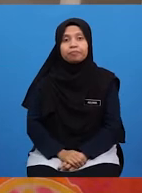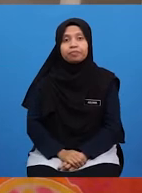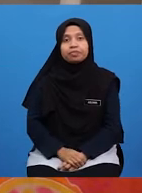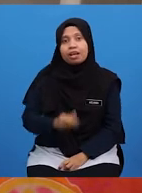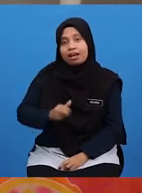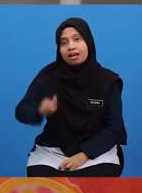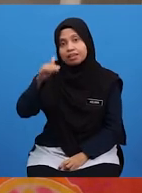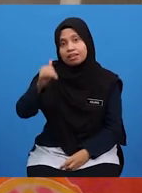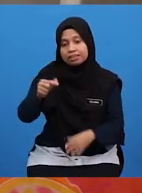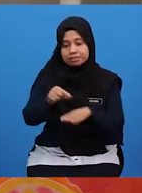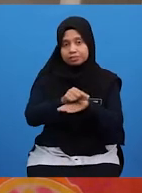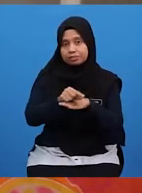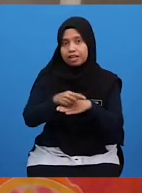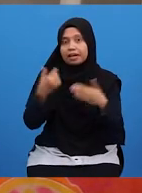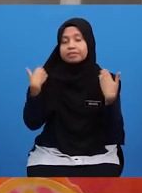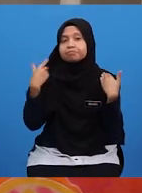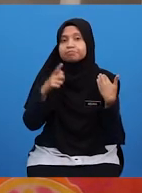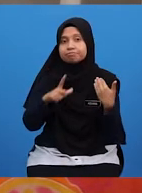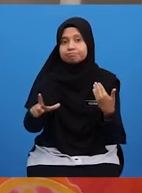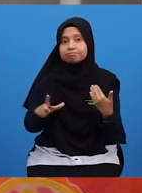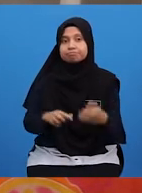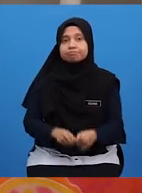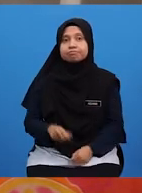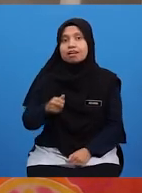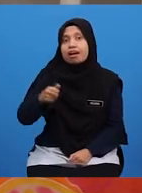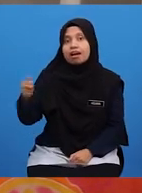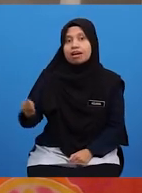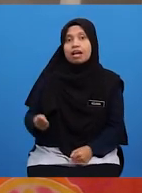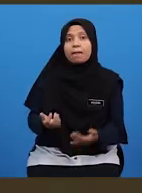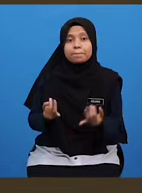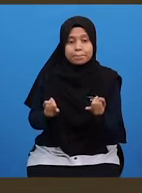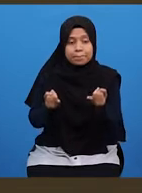Alatan yang digunakan adalah alat penimbang,